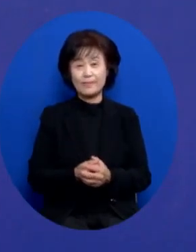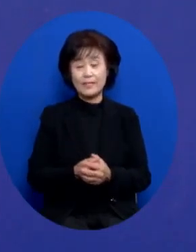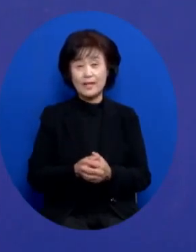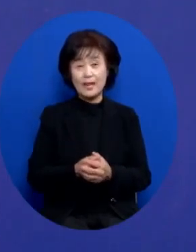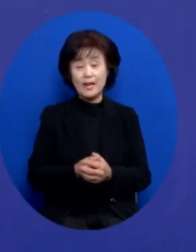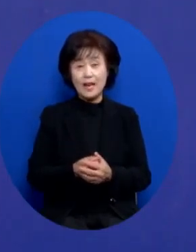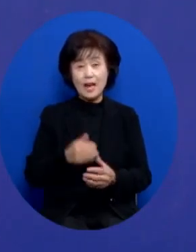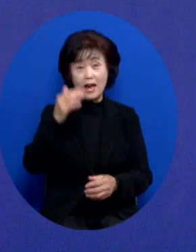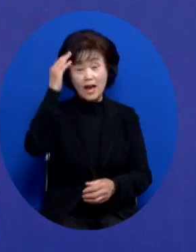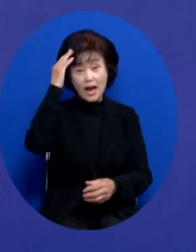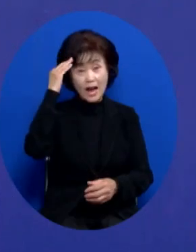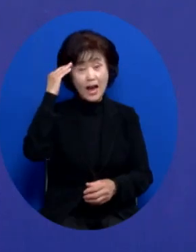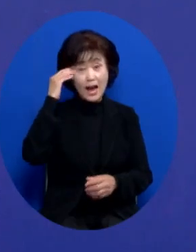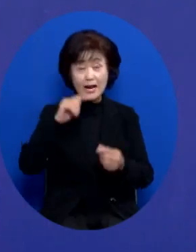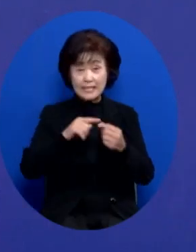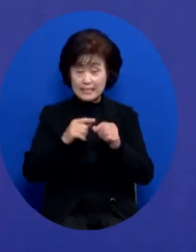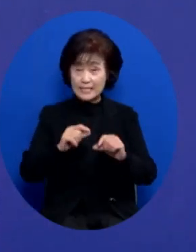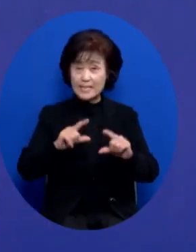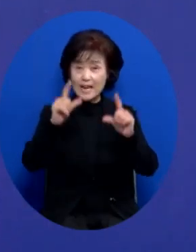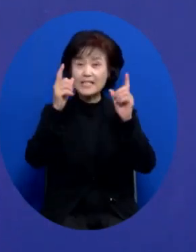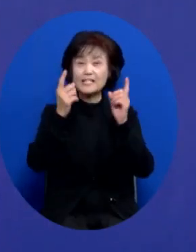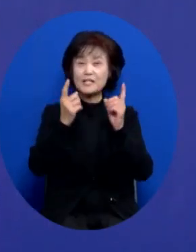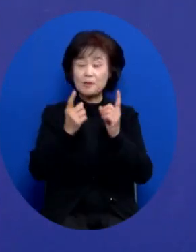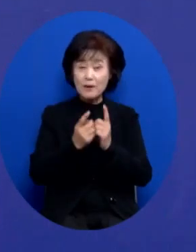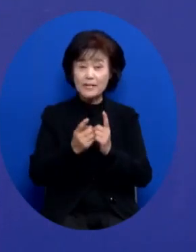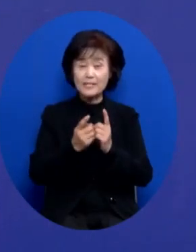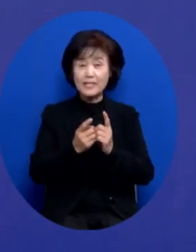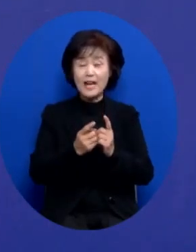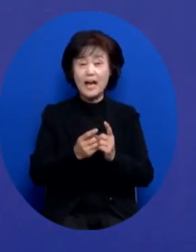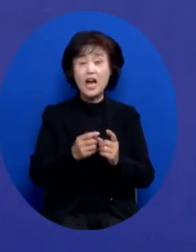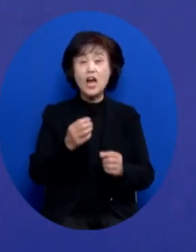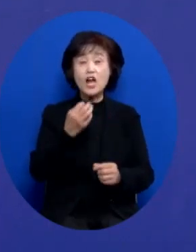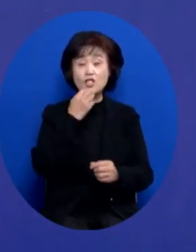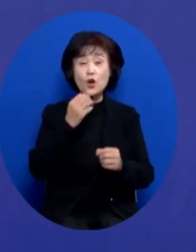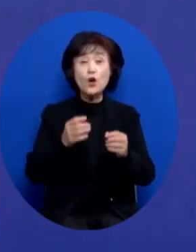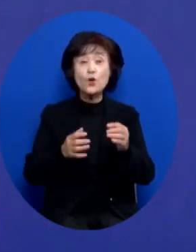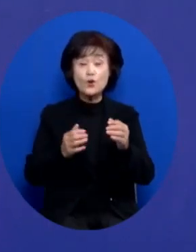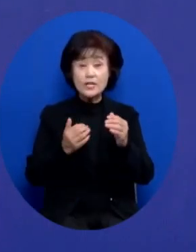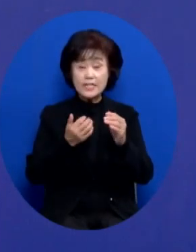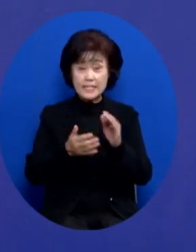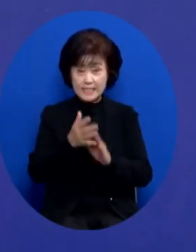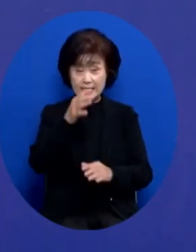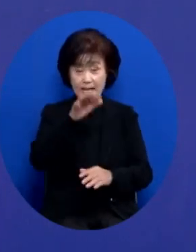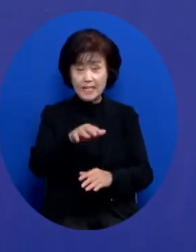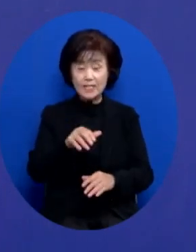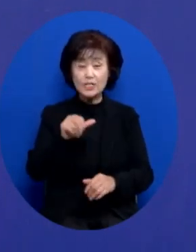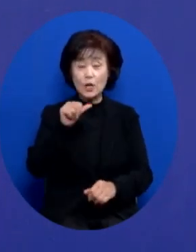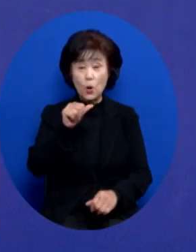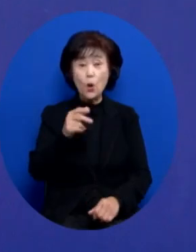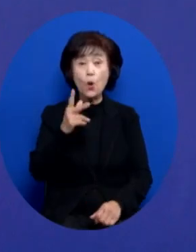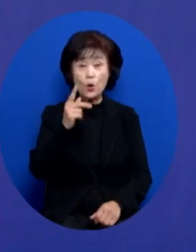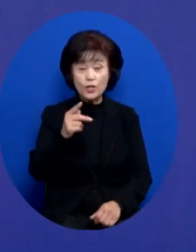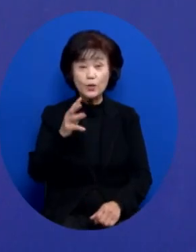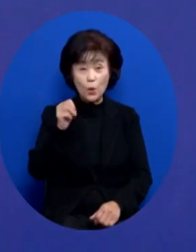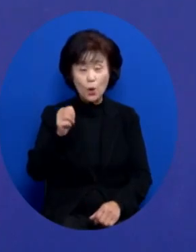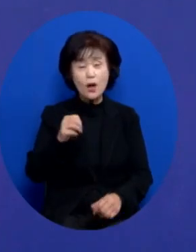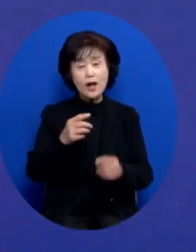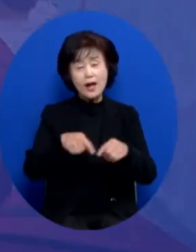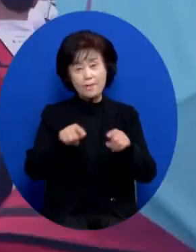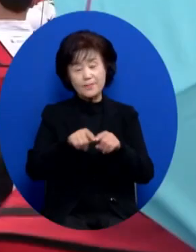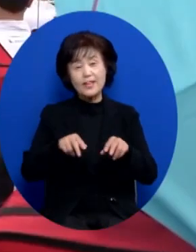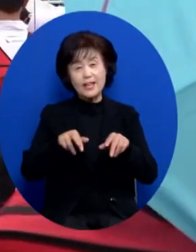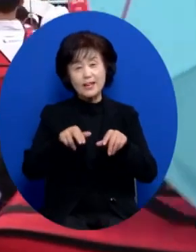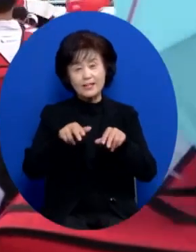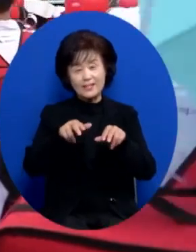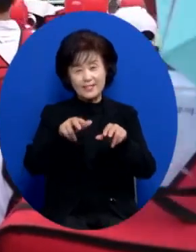한글날을 맞아 사단법인 NCMN이 서울 시내 5km를 걷는 함께 걸어요 마이 오케이 캠페인을 진행했습니다.